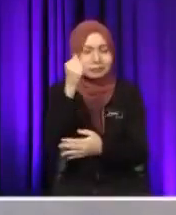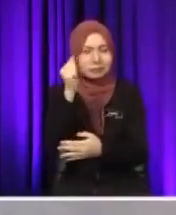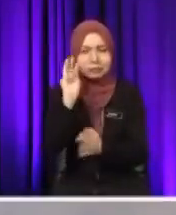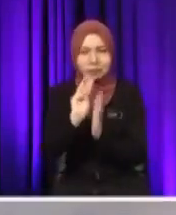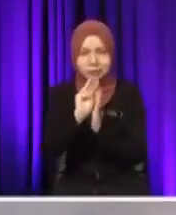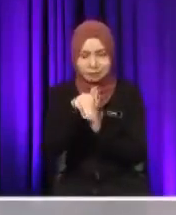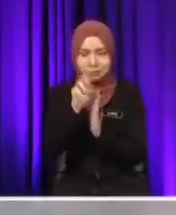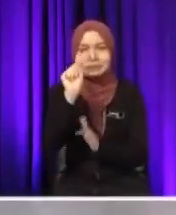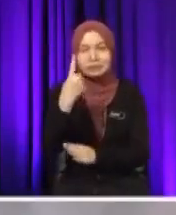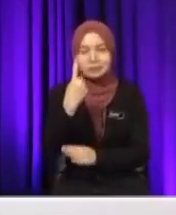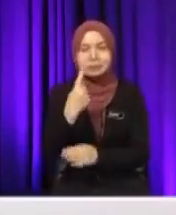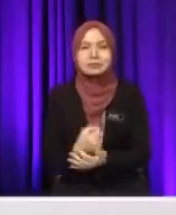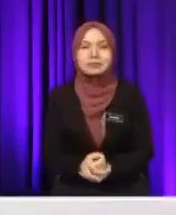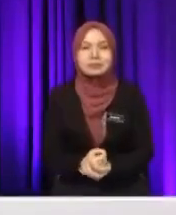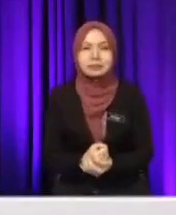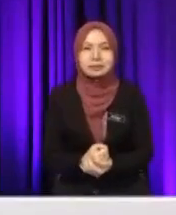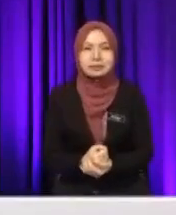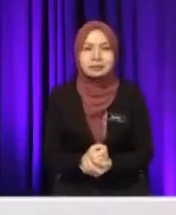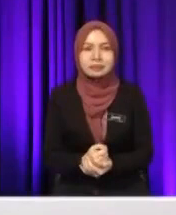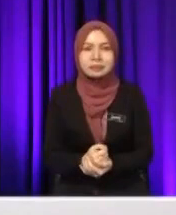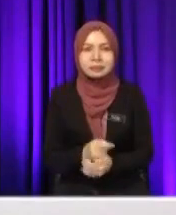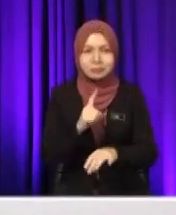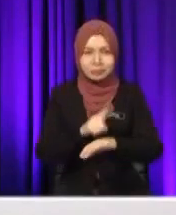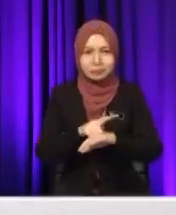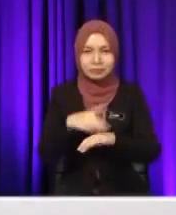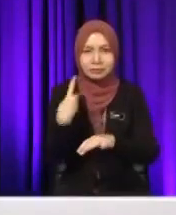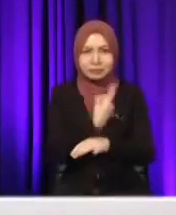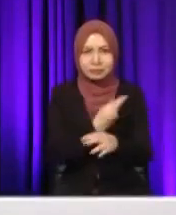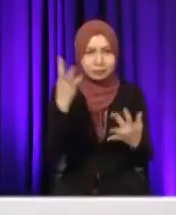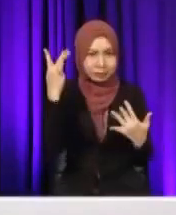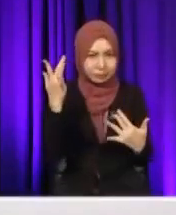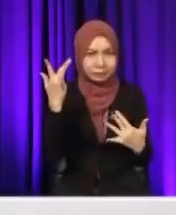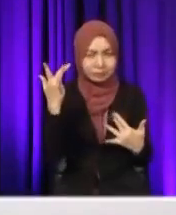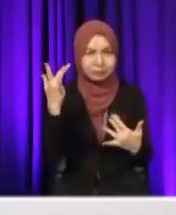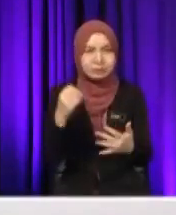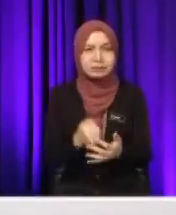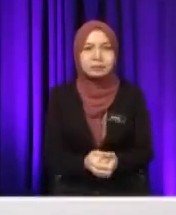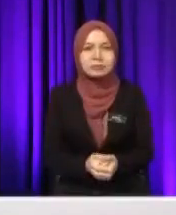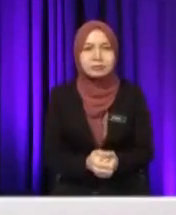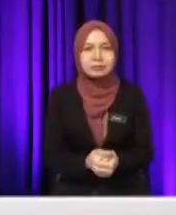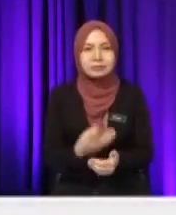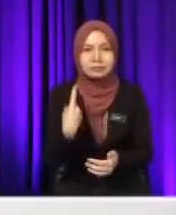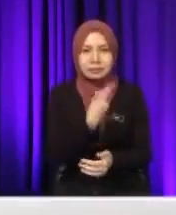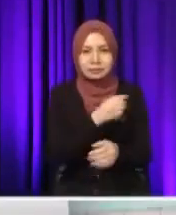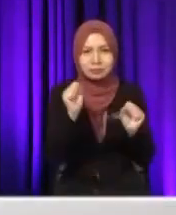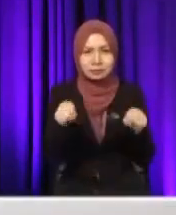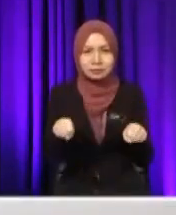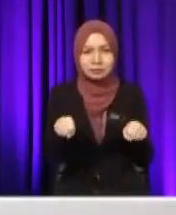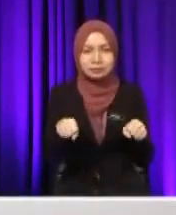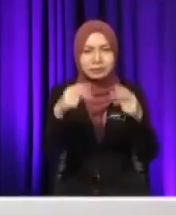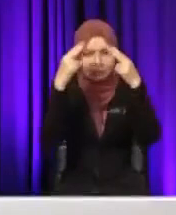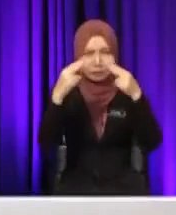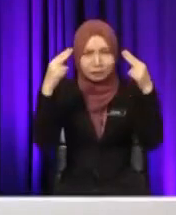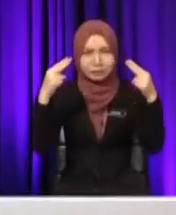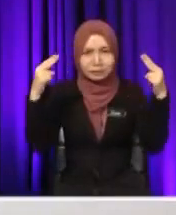Kurang 6 minit lah sebetulnya. Sementara tunggu glycerin ini dileburkan sepenuhnya. Okey. Kita boleh buat hiasan. Hiasan? Kita